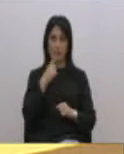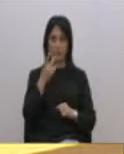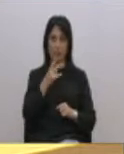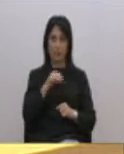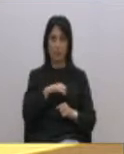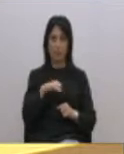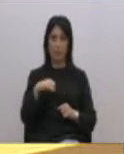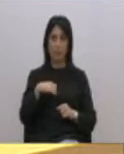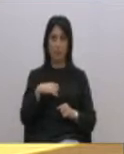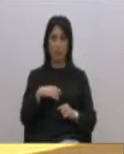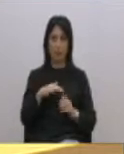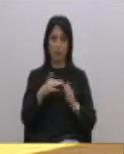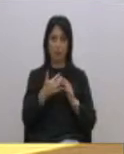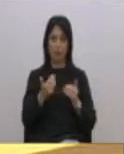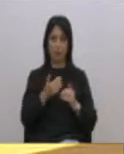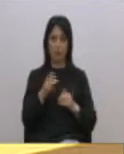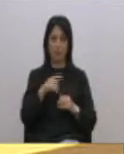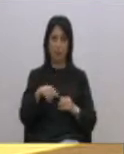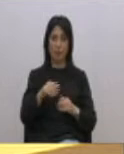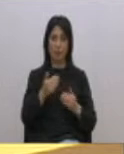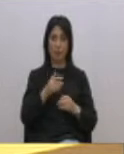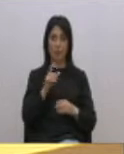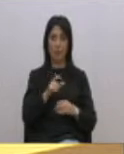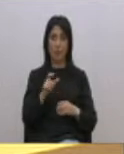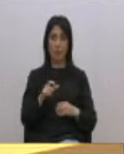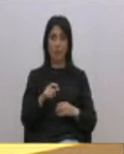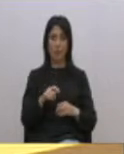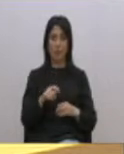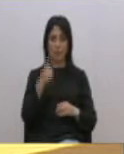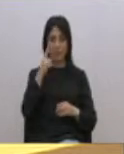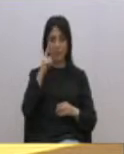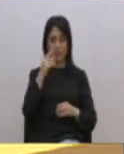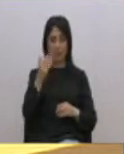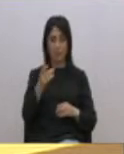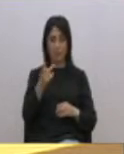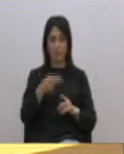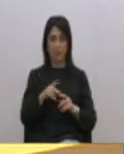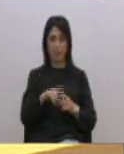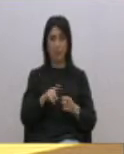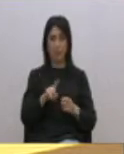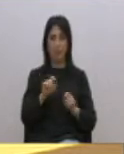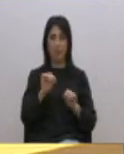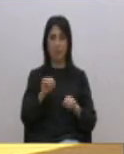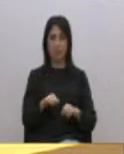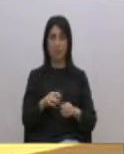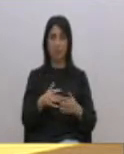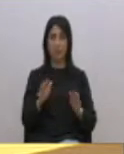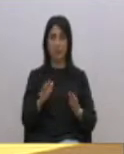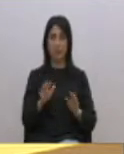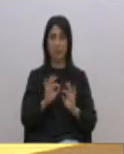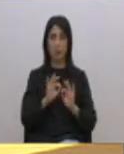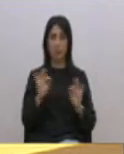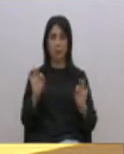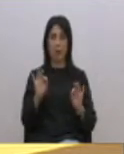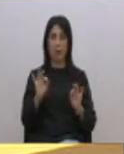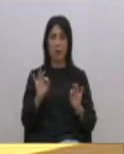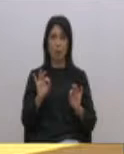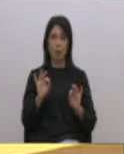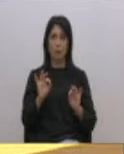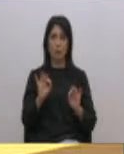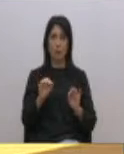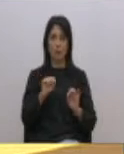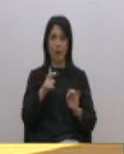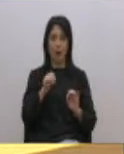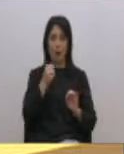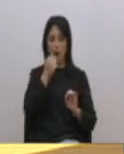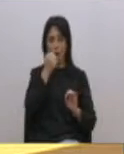უნდა, სოფლად ცხოვრები, რეგიონებში ცხოვრები ადამიანების ინიციატივა იმასთან დაკავშირებით, რომ რაც შეიძლება მეტი უნიკალური